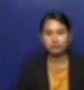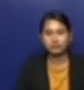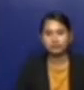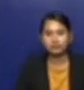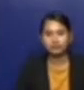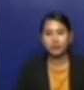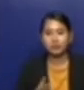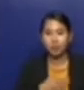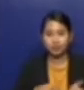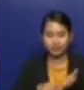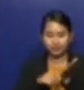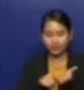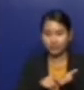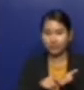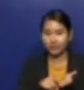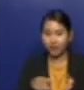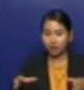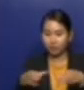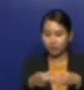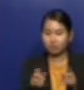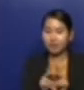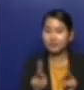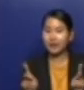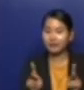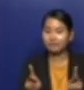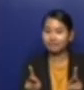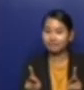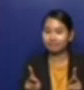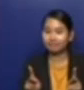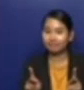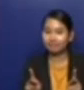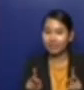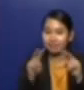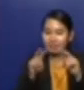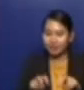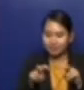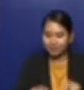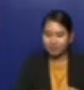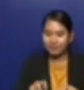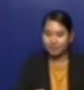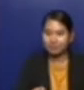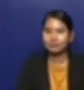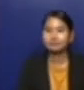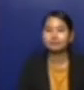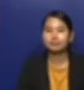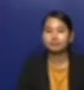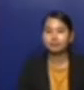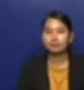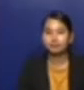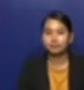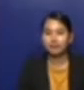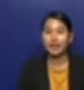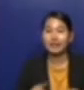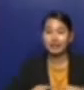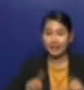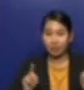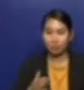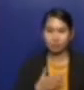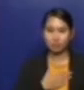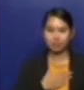เสนอไปยังกรรมาธิการวิสามัญที่กำลังศึกษาร่างรัฐธรรมนูญอยู่แต่ของผ